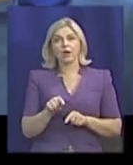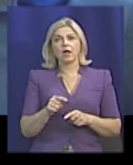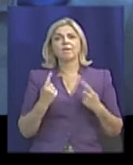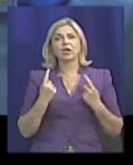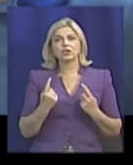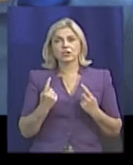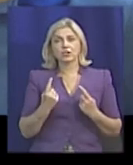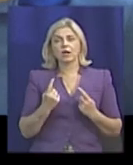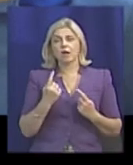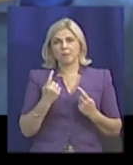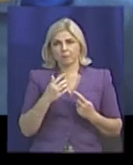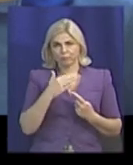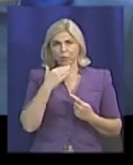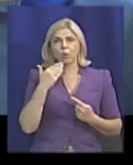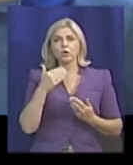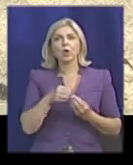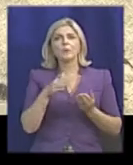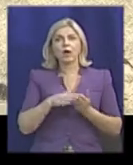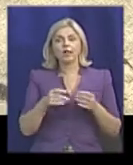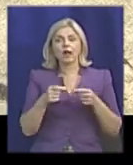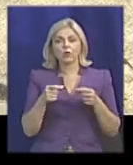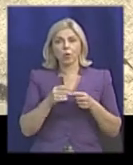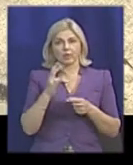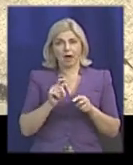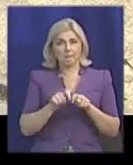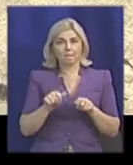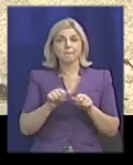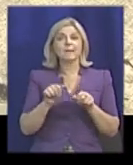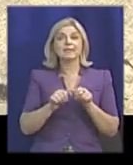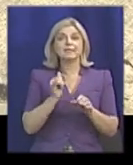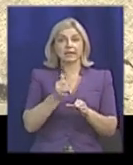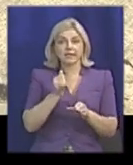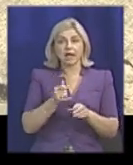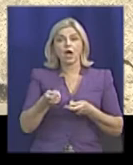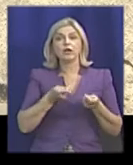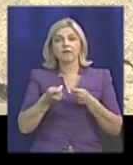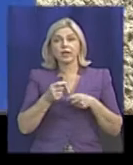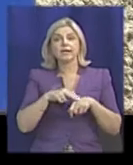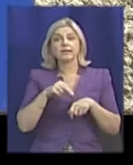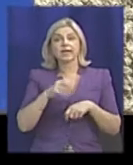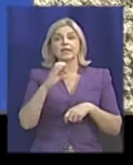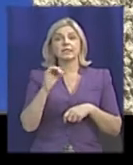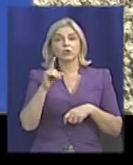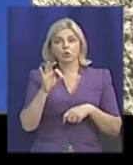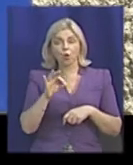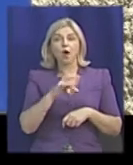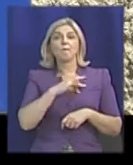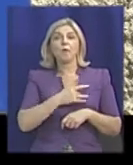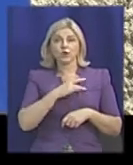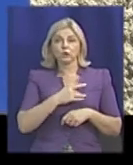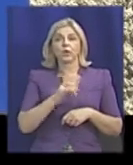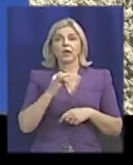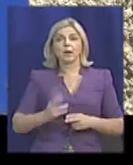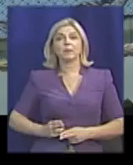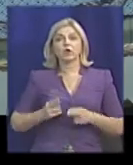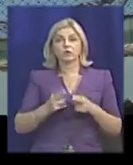великі значні об'єми талонів на пальне. Керівнику Миколаївського слідчого ізолятора повідомлено про підозру в скоєнні злочину